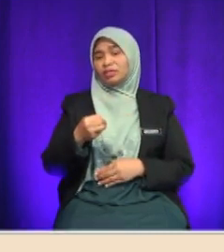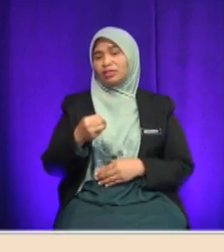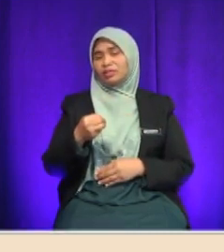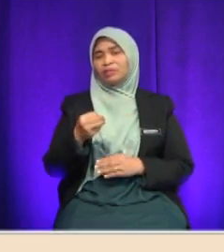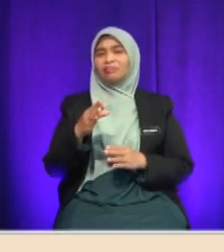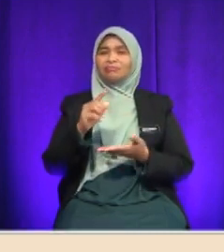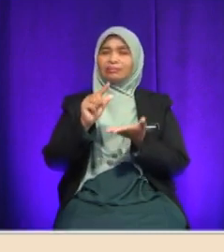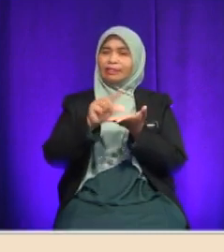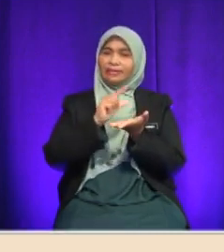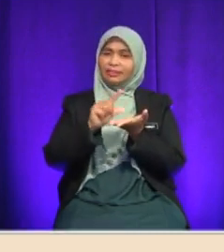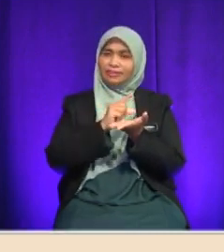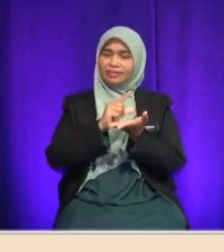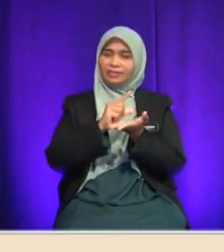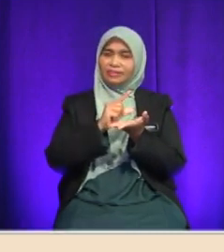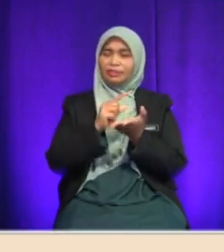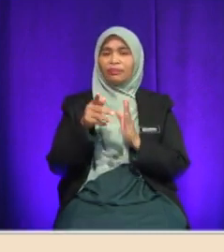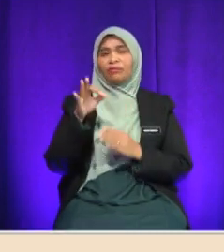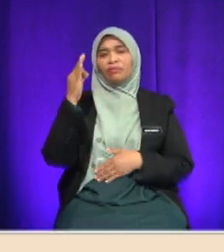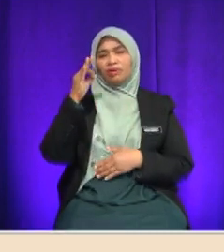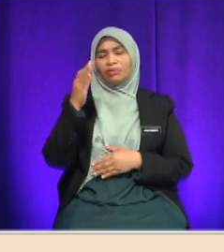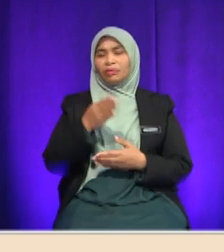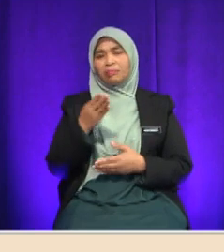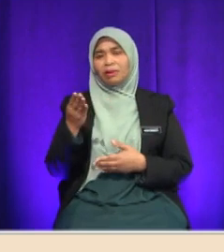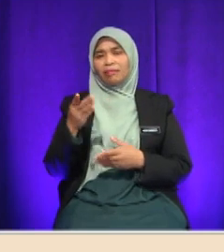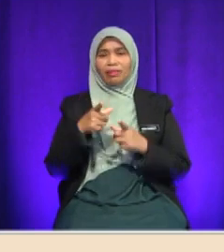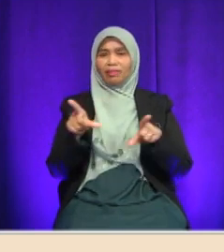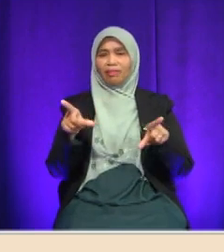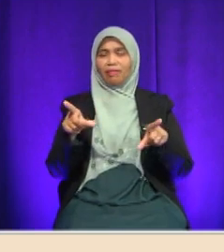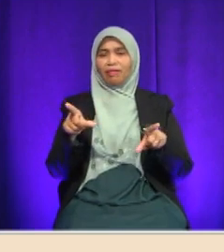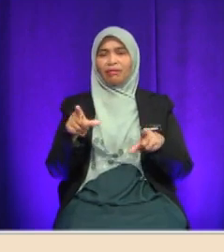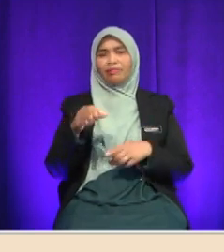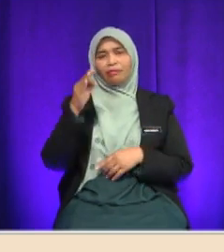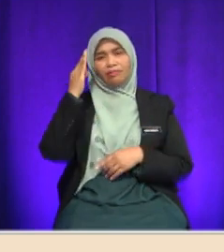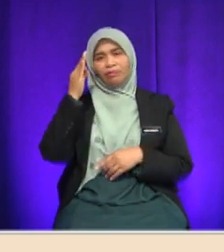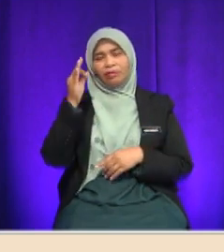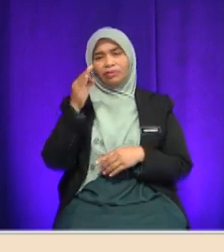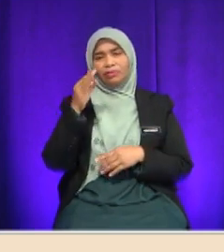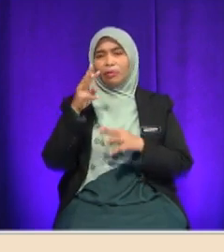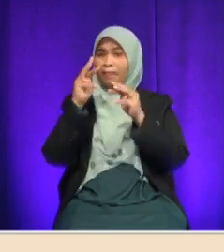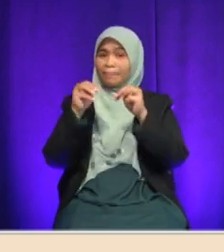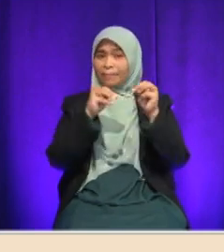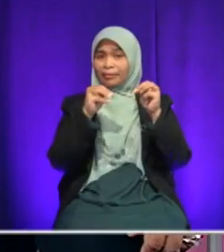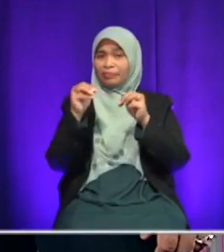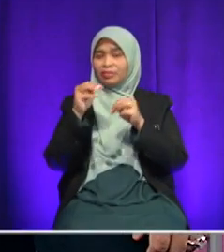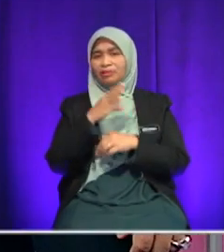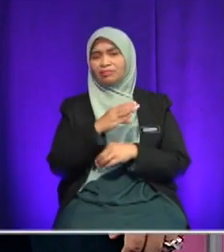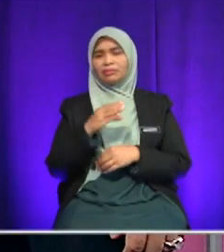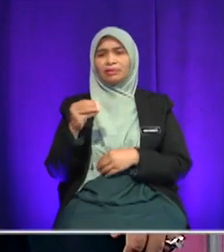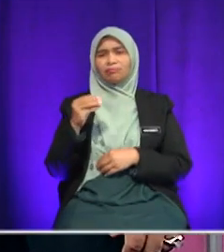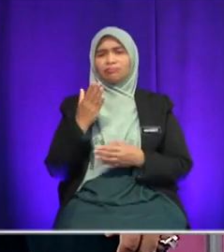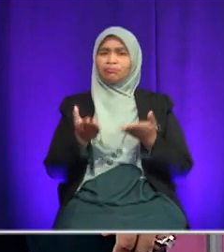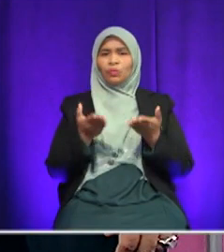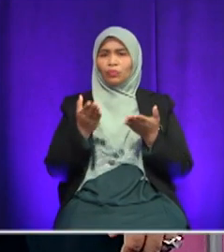pendapatan, faktor harga barang lain, faktor musim. Dan kita juga lihat jangkaan harga pada masa